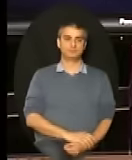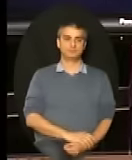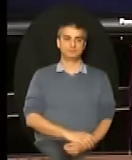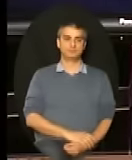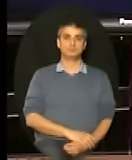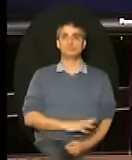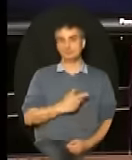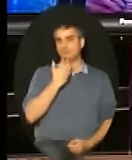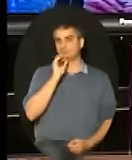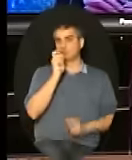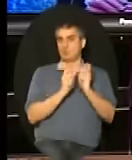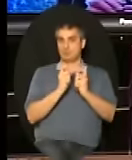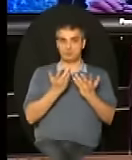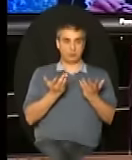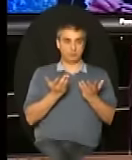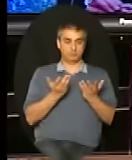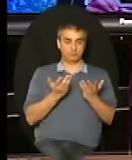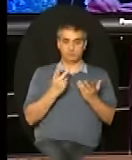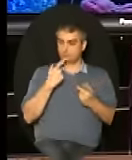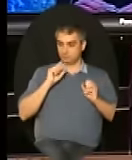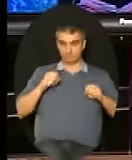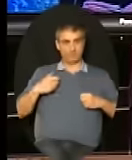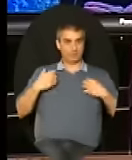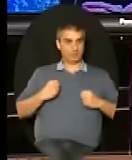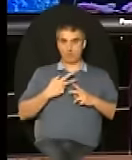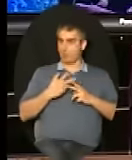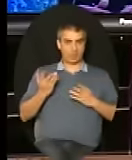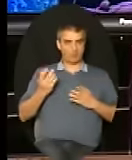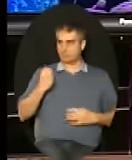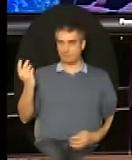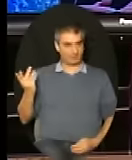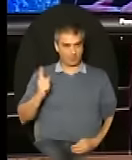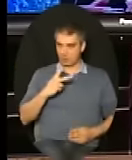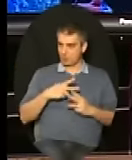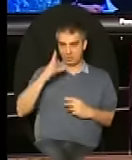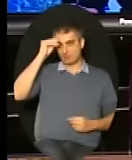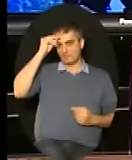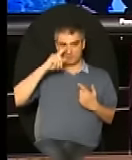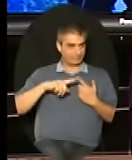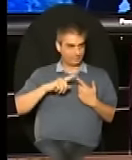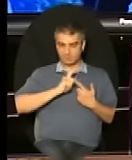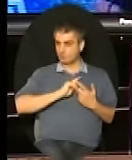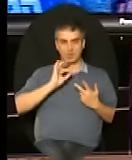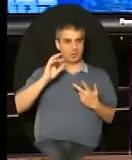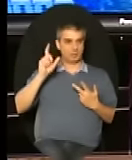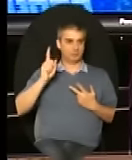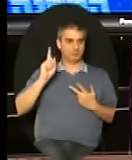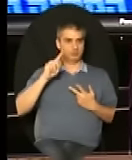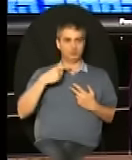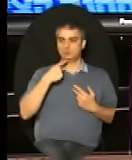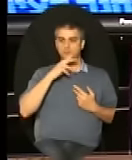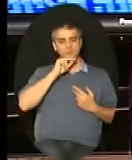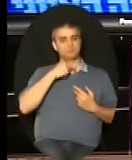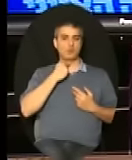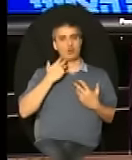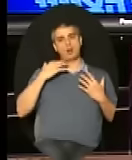הדמויות, האם אני, המונופול על ביטחון לא רק איננו בימין, הוא לא רק בידי גברים, לא רק בידי כאלה שיש להם טון